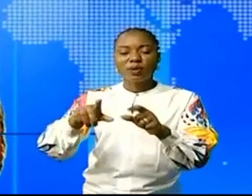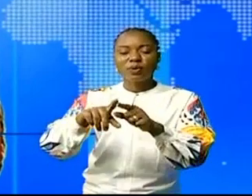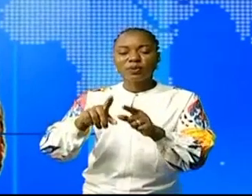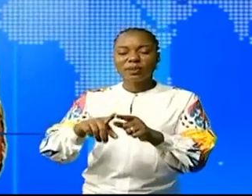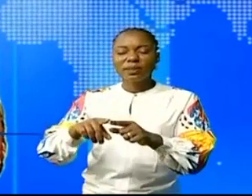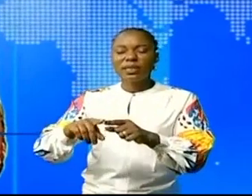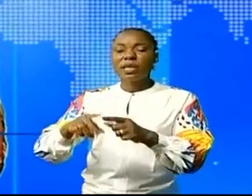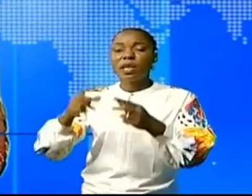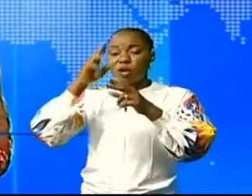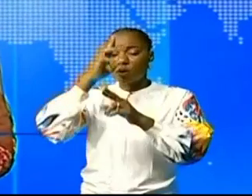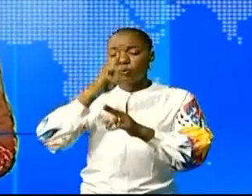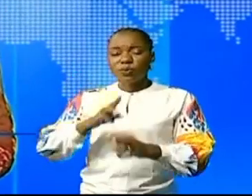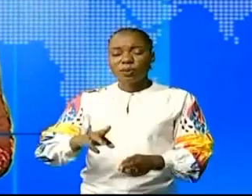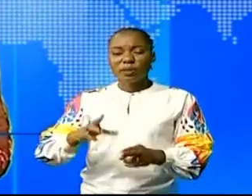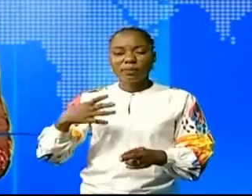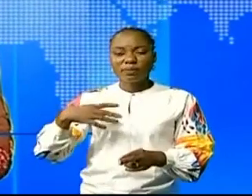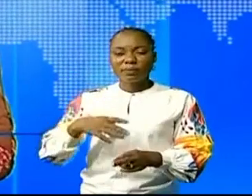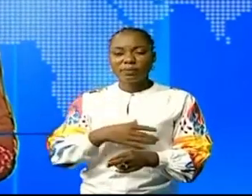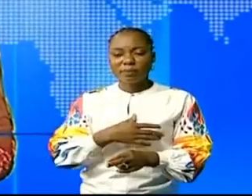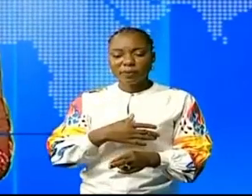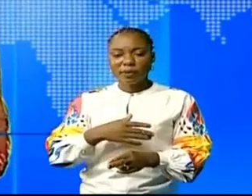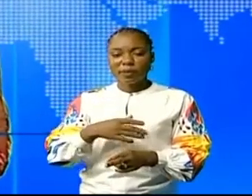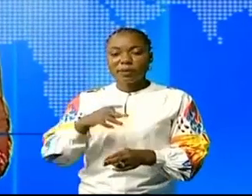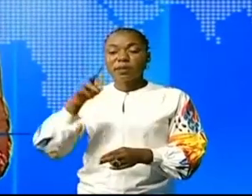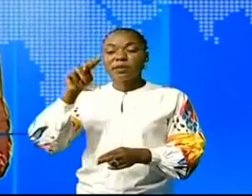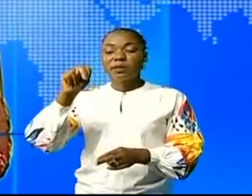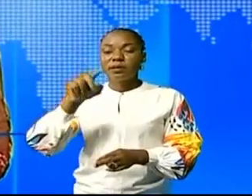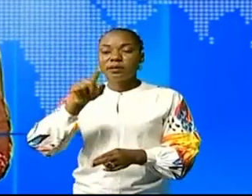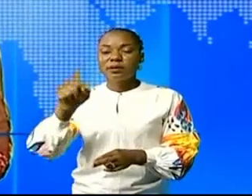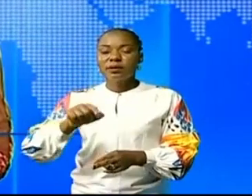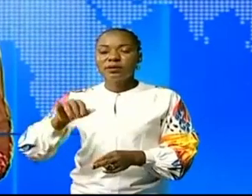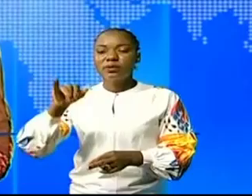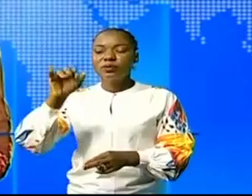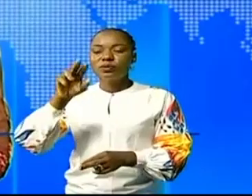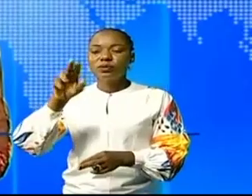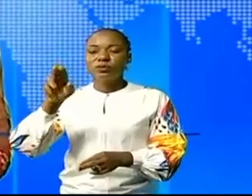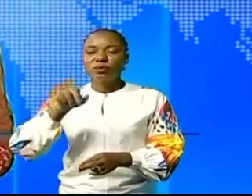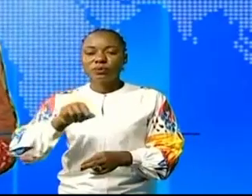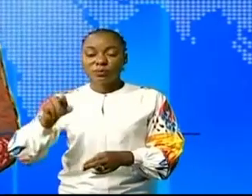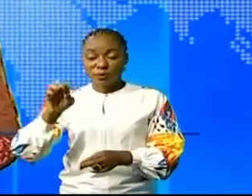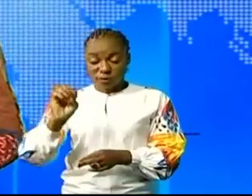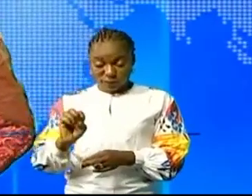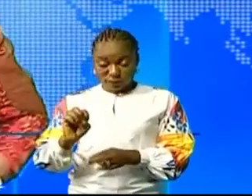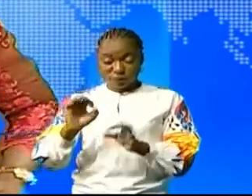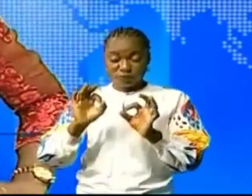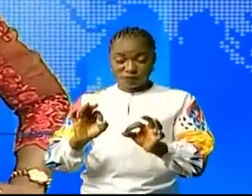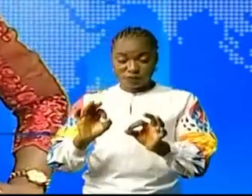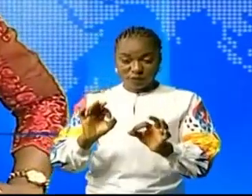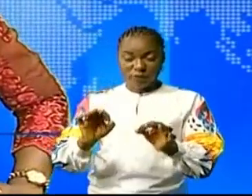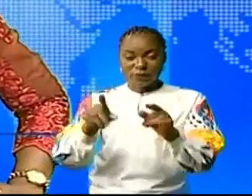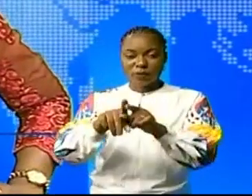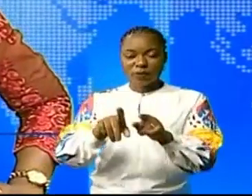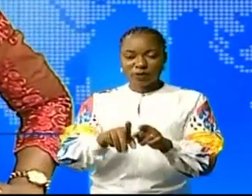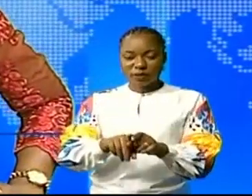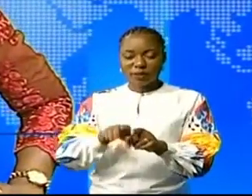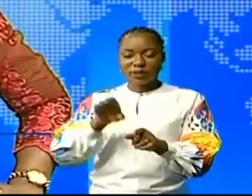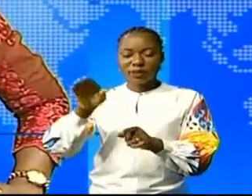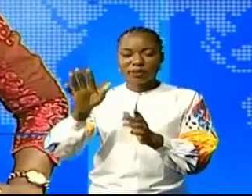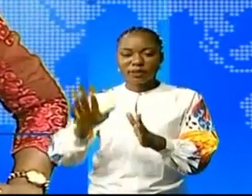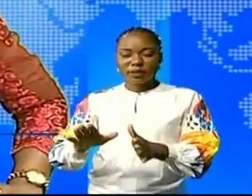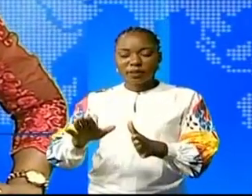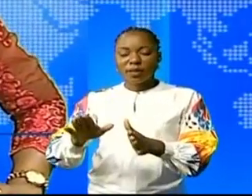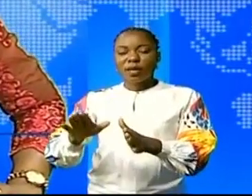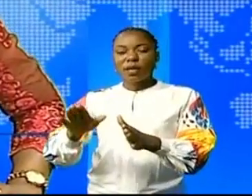membres en la personne de Gloria Tolo Kanzuzi, une nouvelle directrice de l'organisation pour